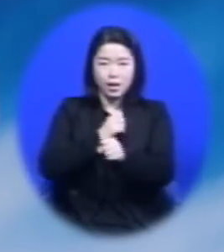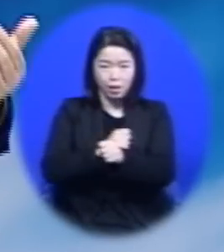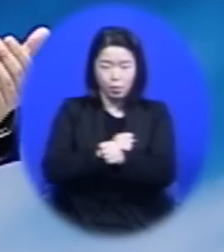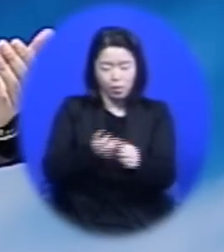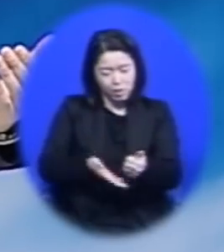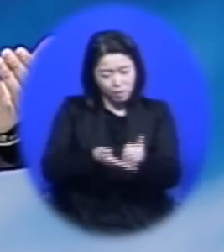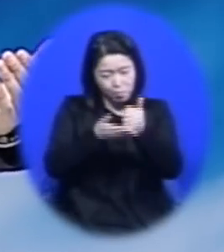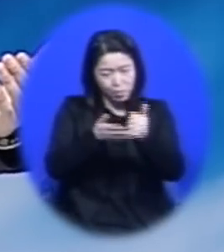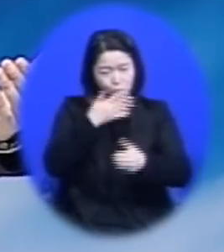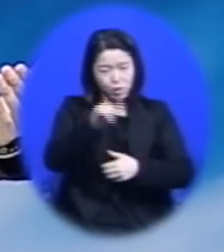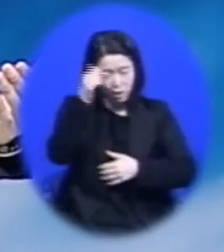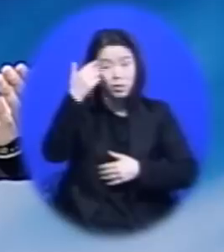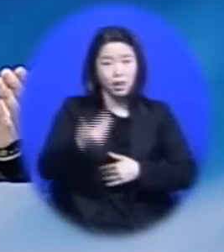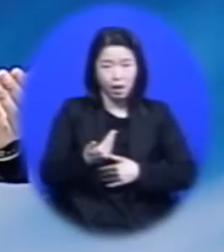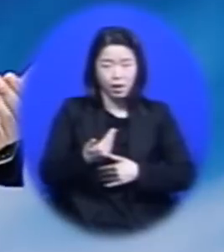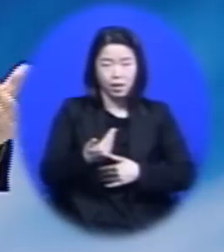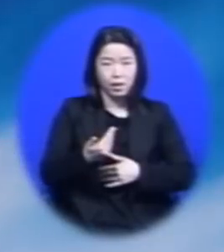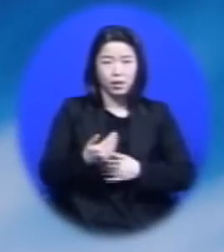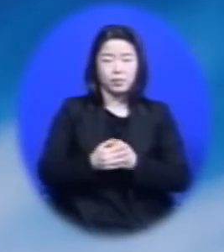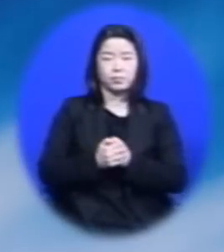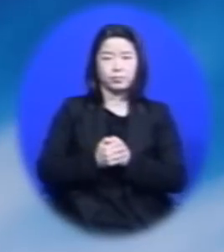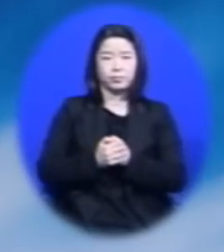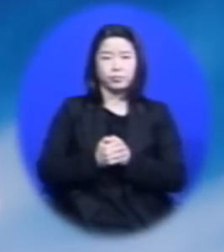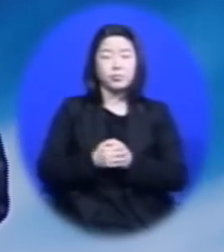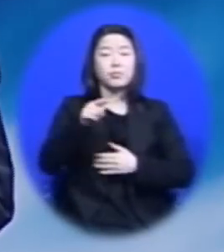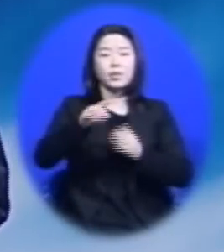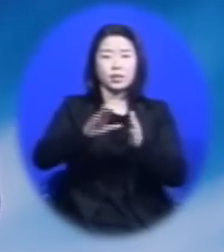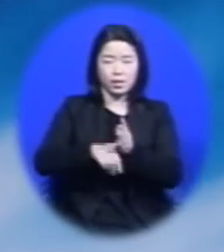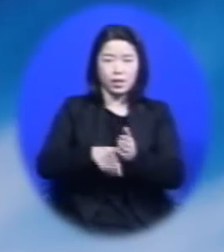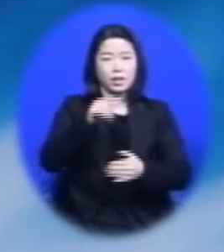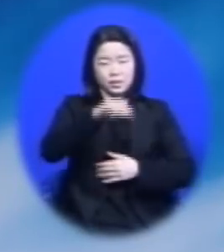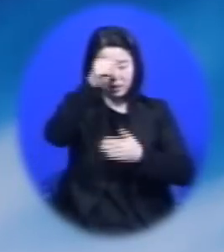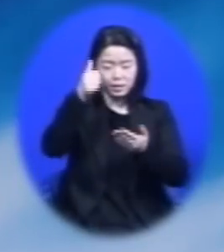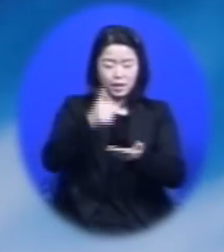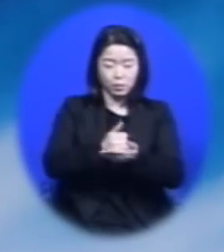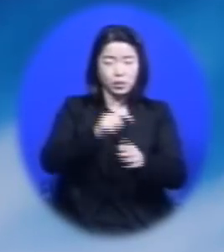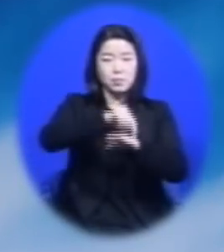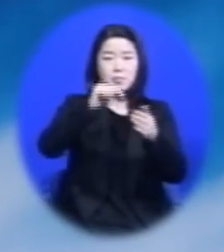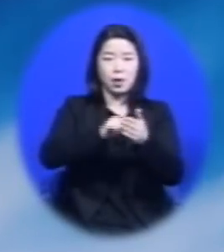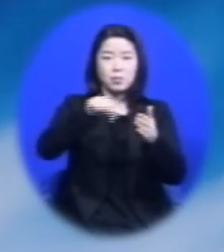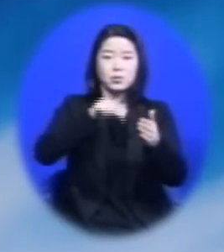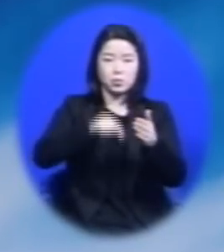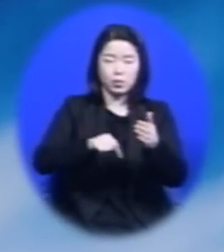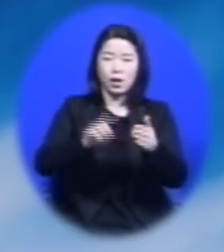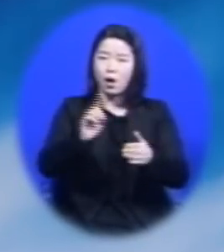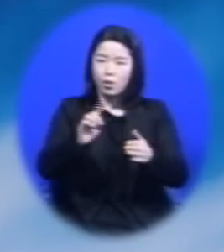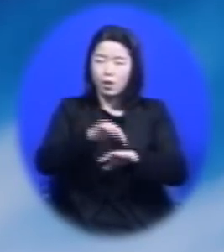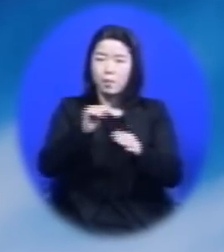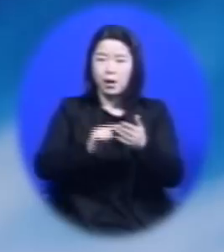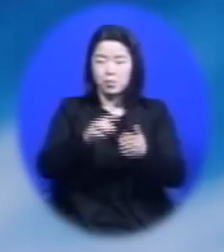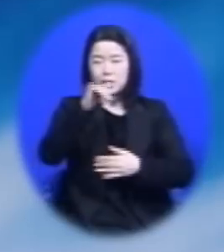섬길 수 있겠느냐 그때 그 장로님의 마음에 어떤 마음이